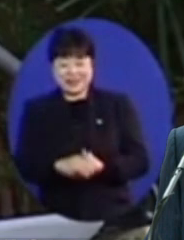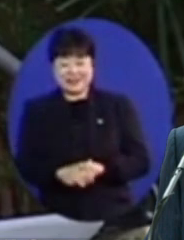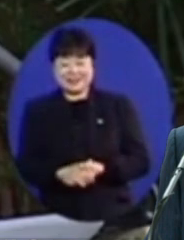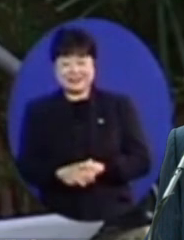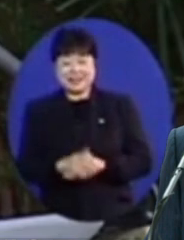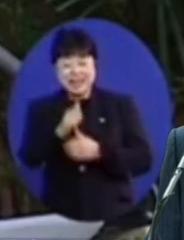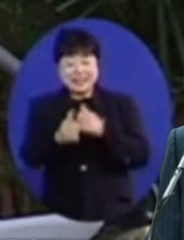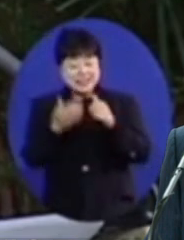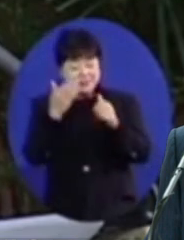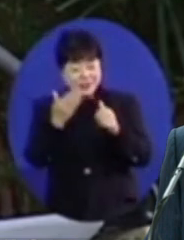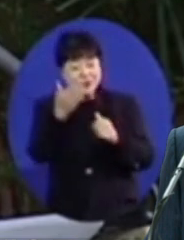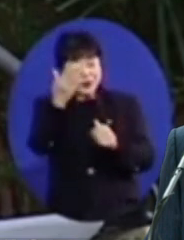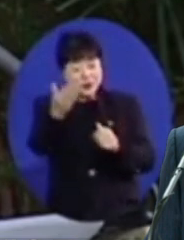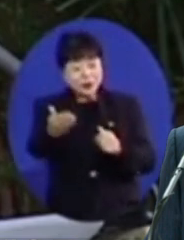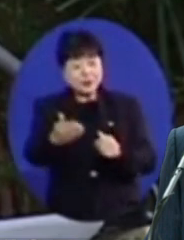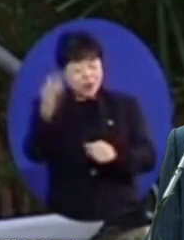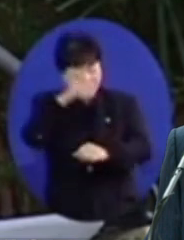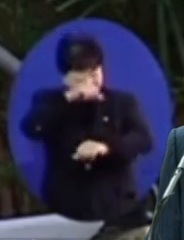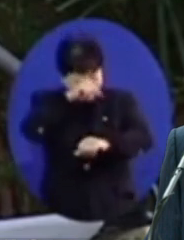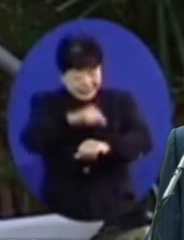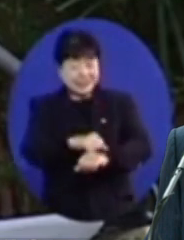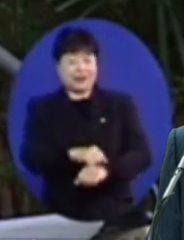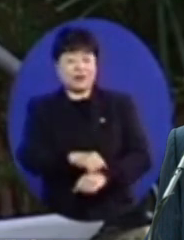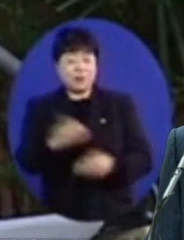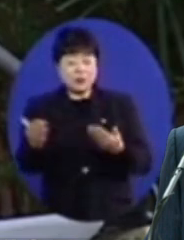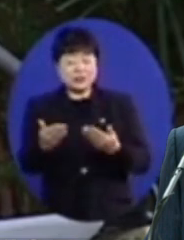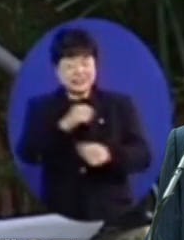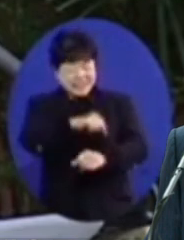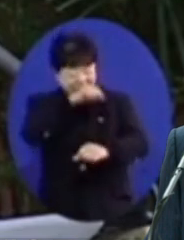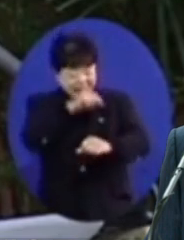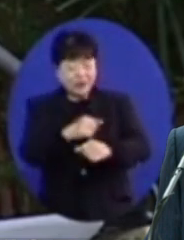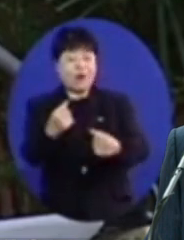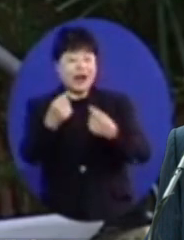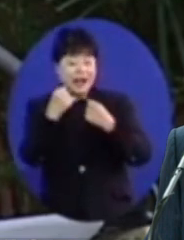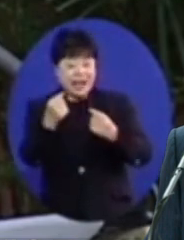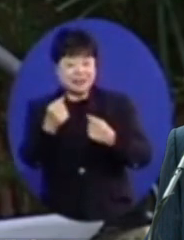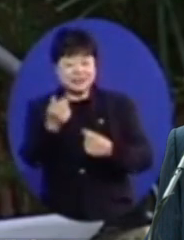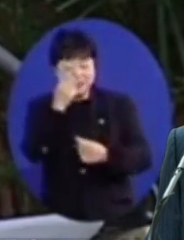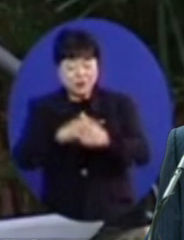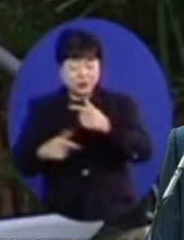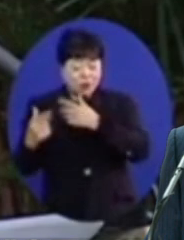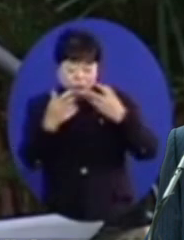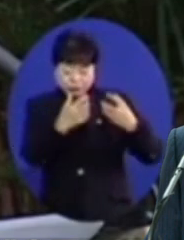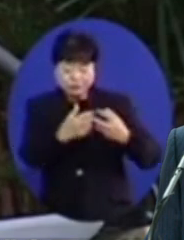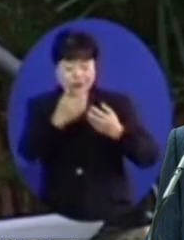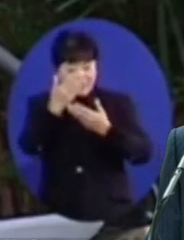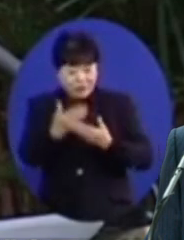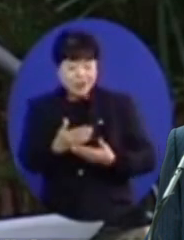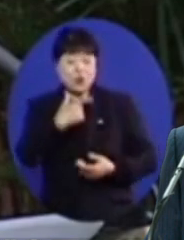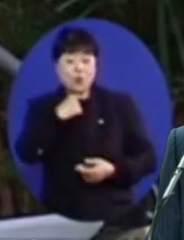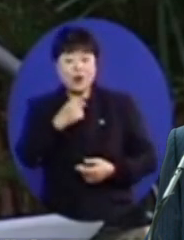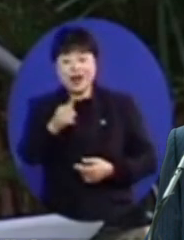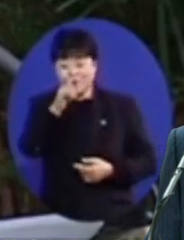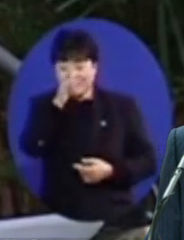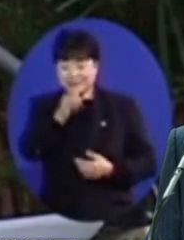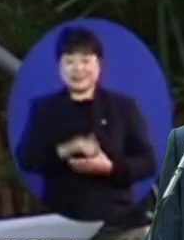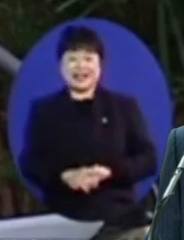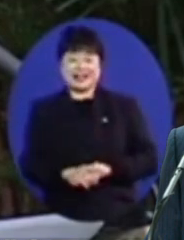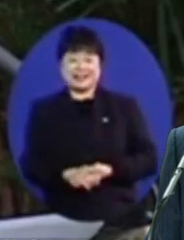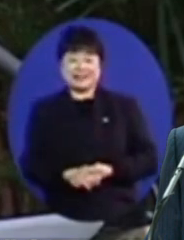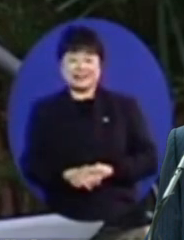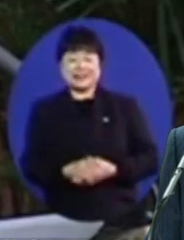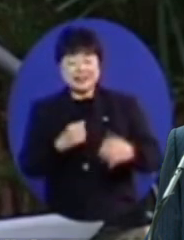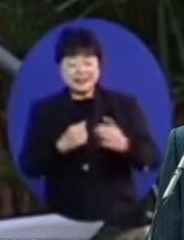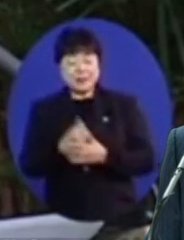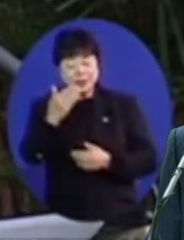하나님은 여러분 영원히 잘 됨같이 범사에 잘 되며 강건하고 생명을 얻을 때 풍성히 얻기를 원하시는 것입니다